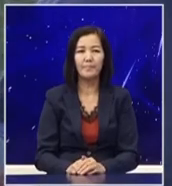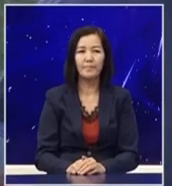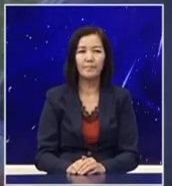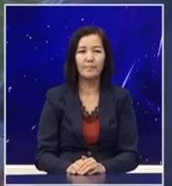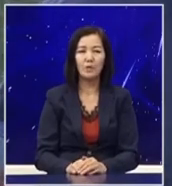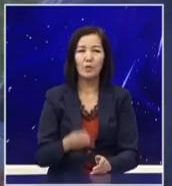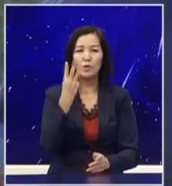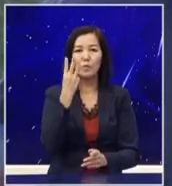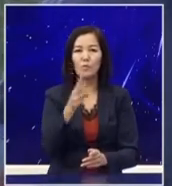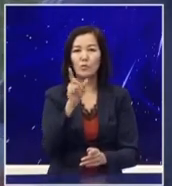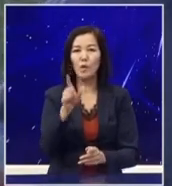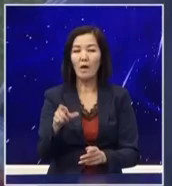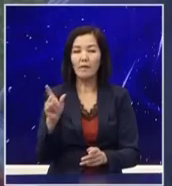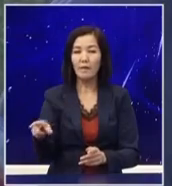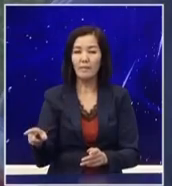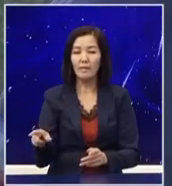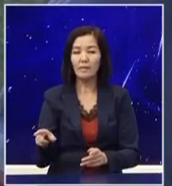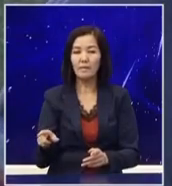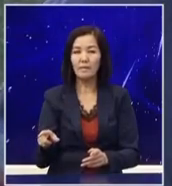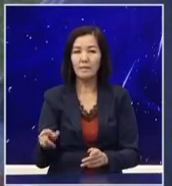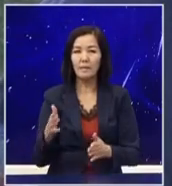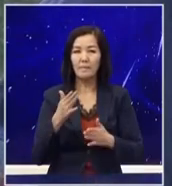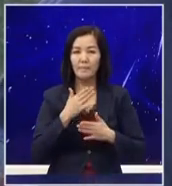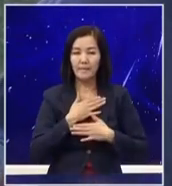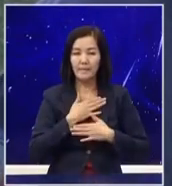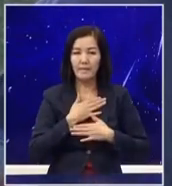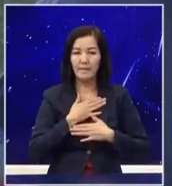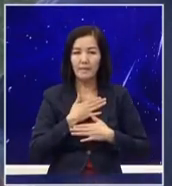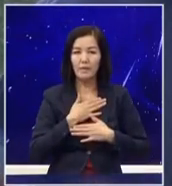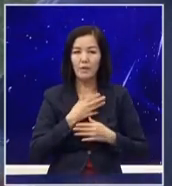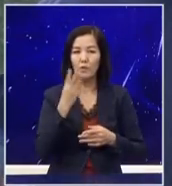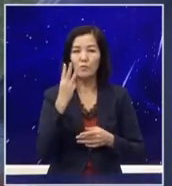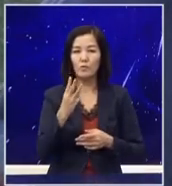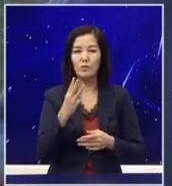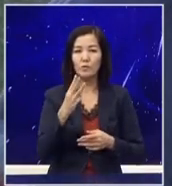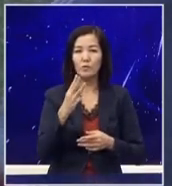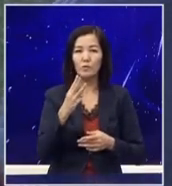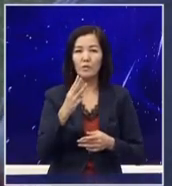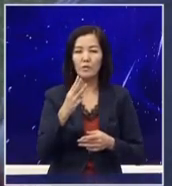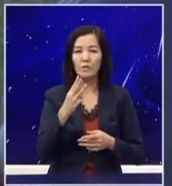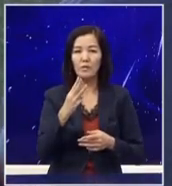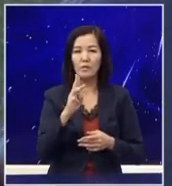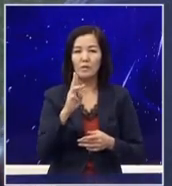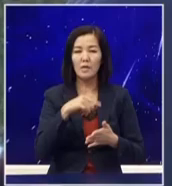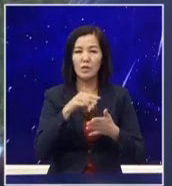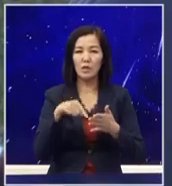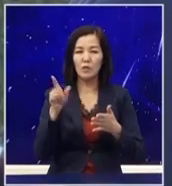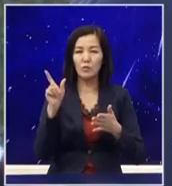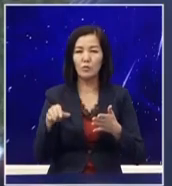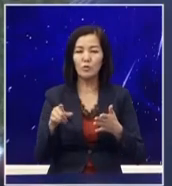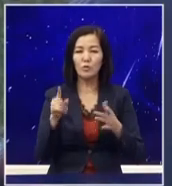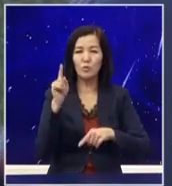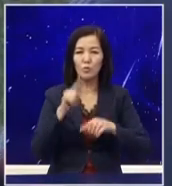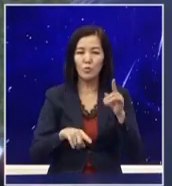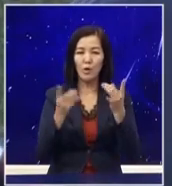Бұл үш тұлғаның біздің үш марғасқа классик жазушымыздың туған